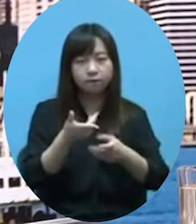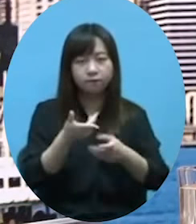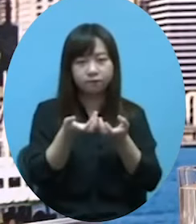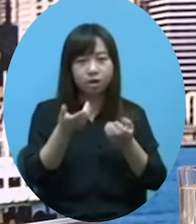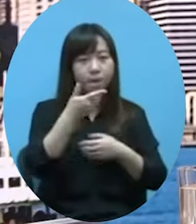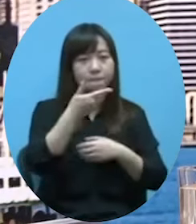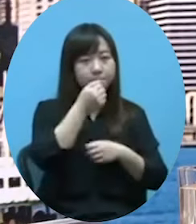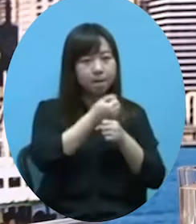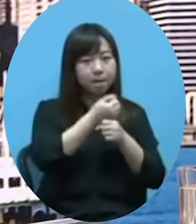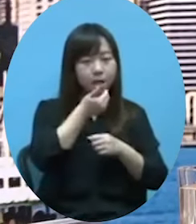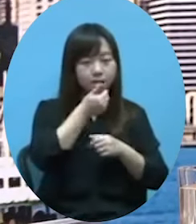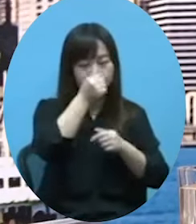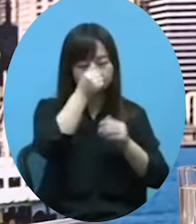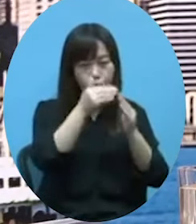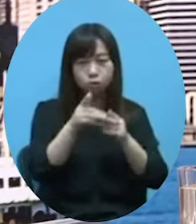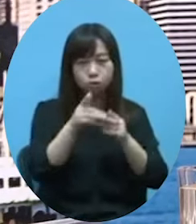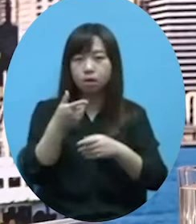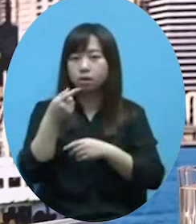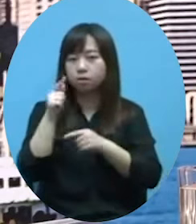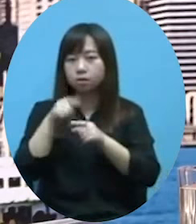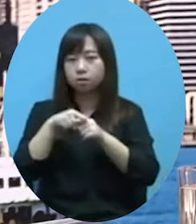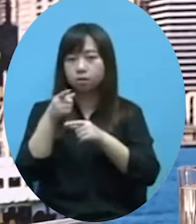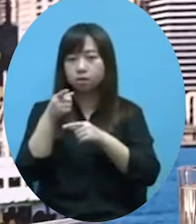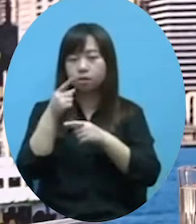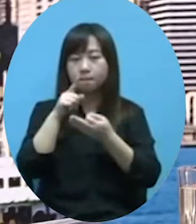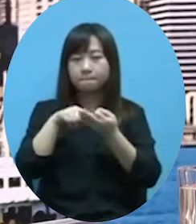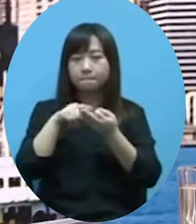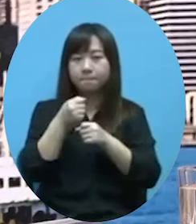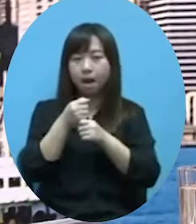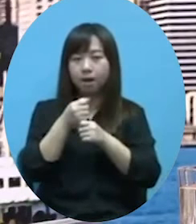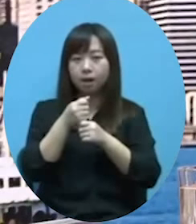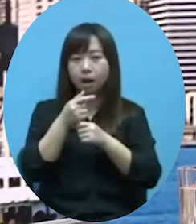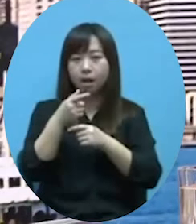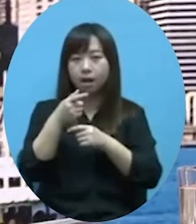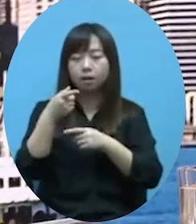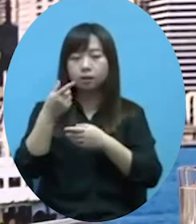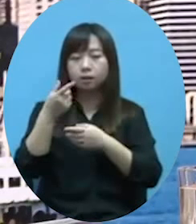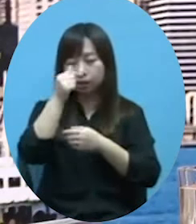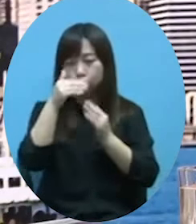是瑪麗醫院瑪加列醫院以及威爾斯醫院